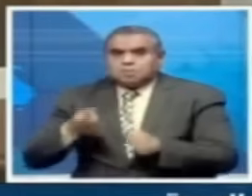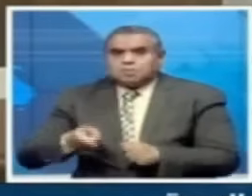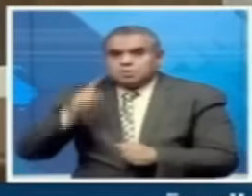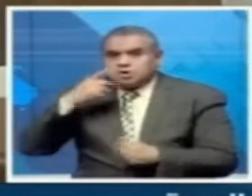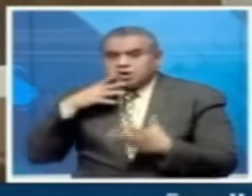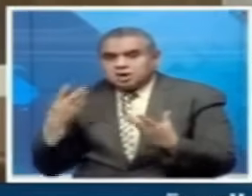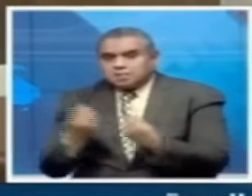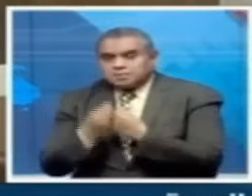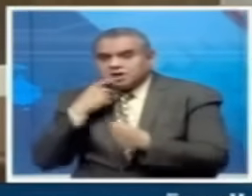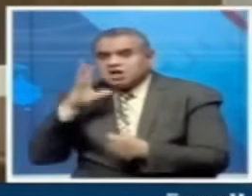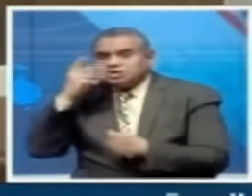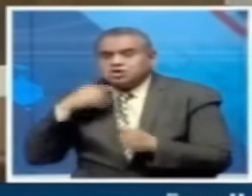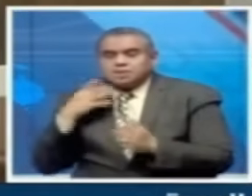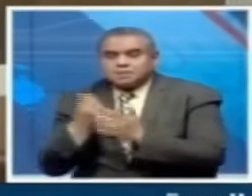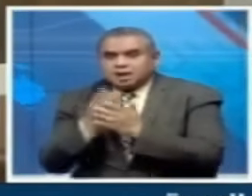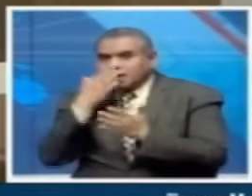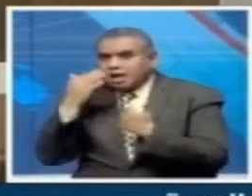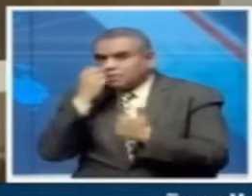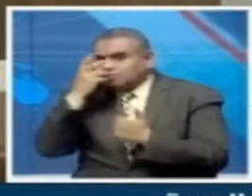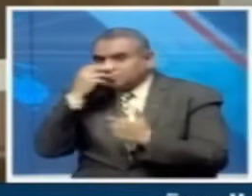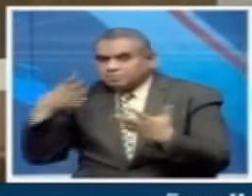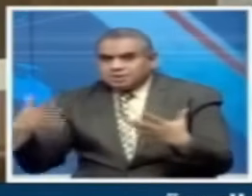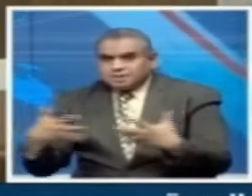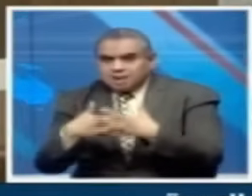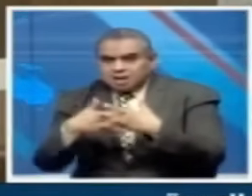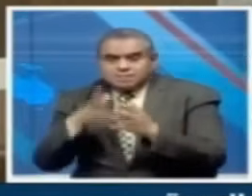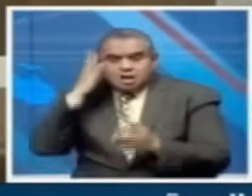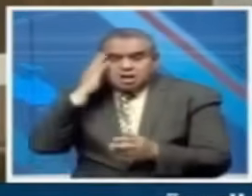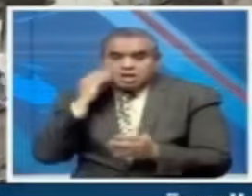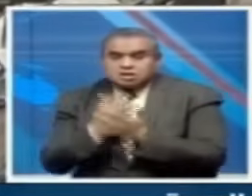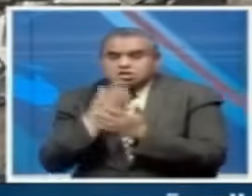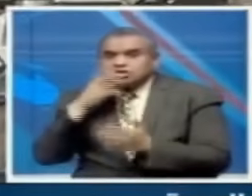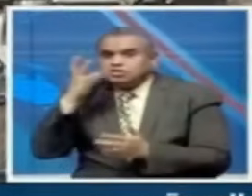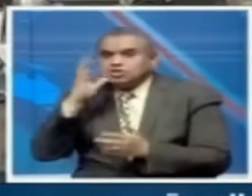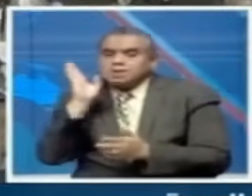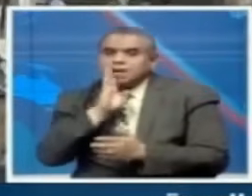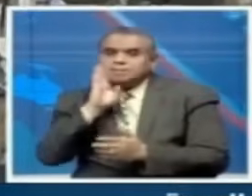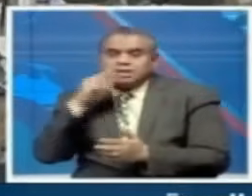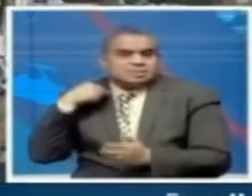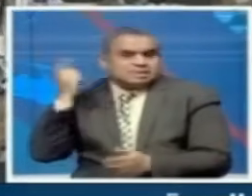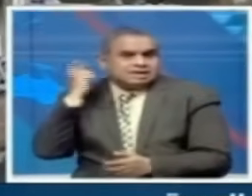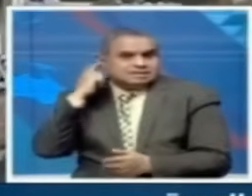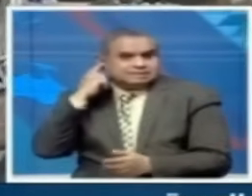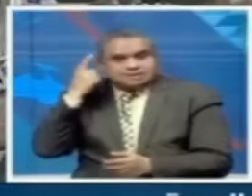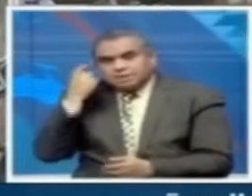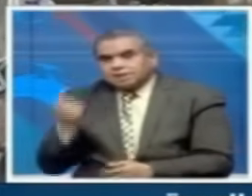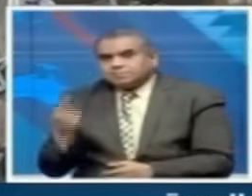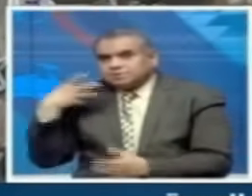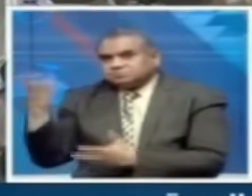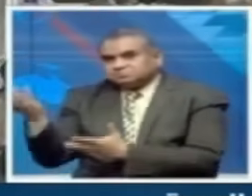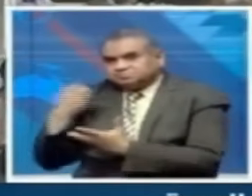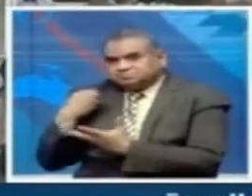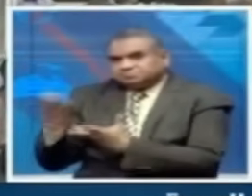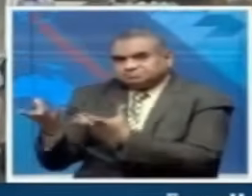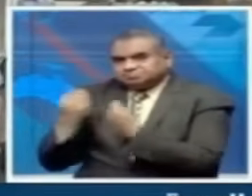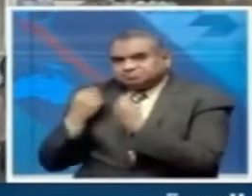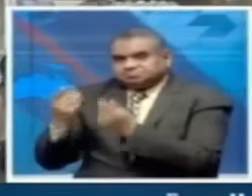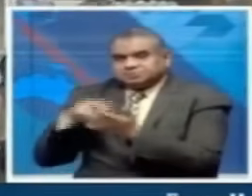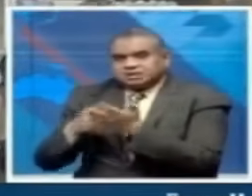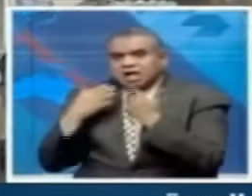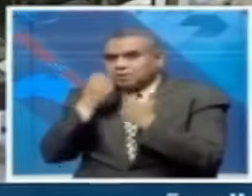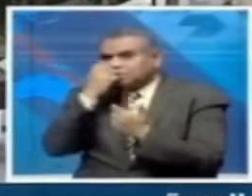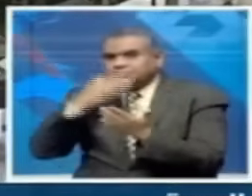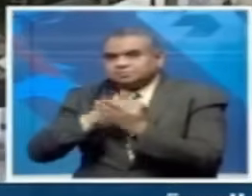الشباب والمناخ أحد المبادرات التي تستهدف دعم الشباب والاستماع إلى آرائهم في قضايا تغير